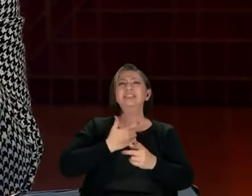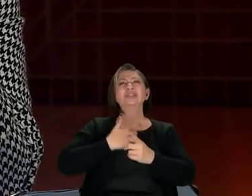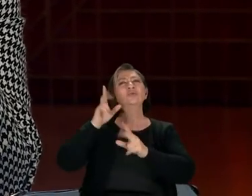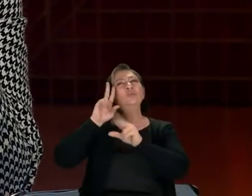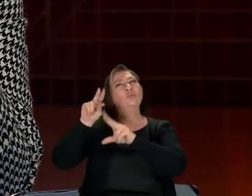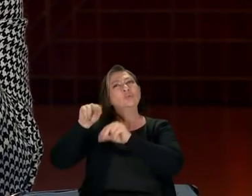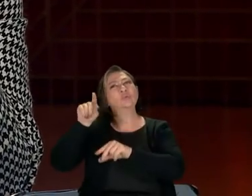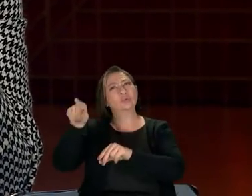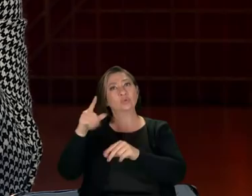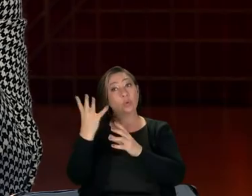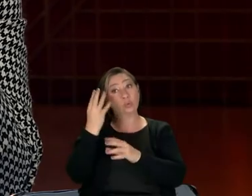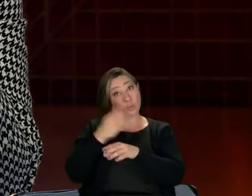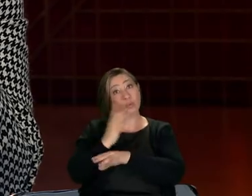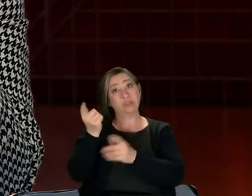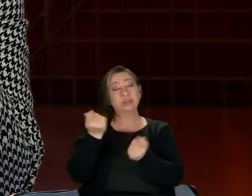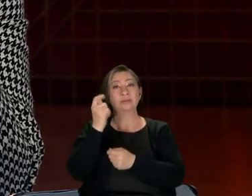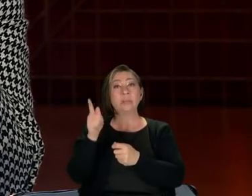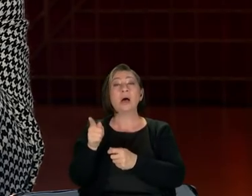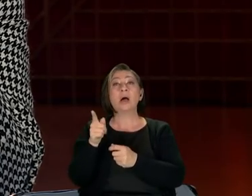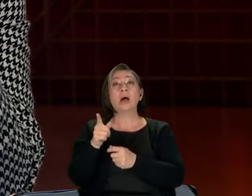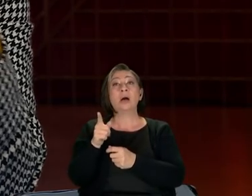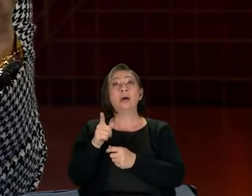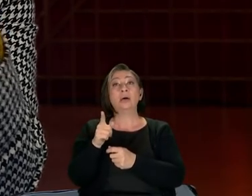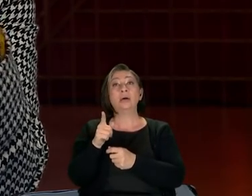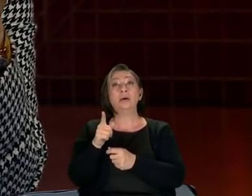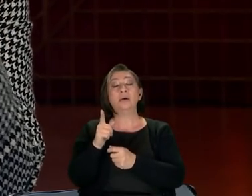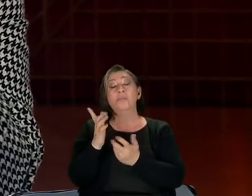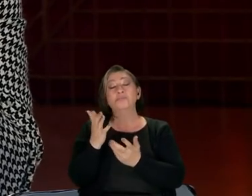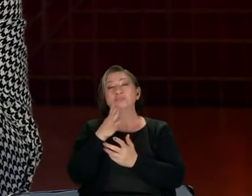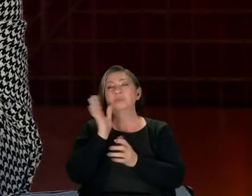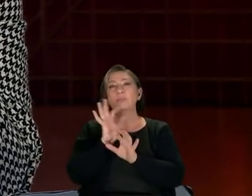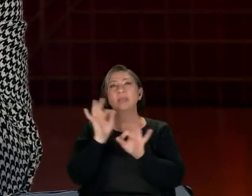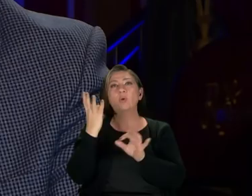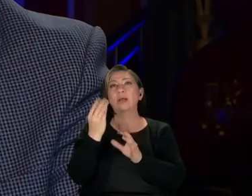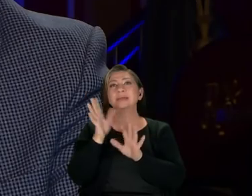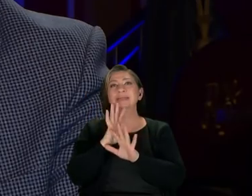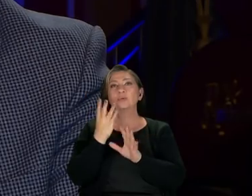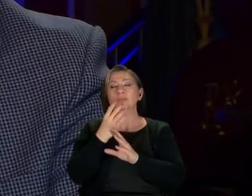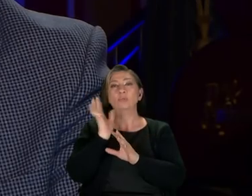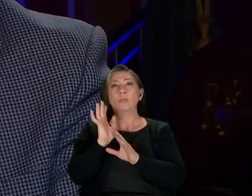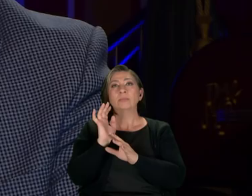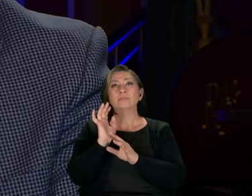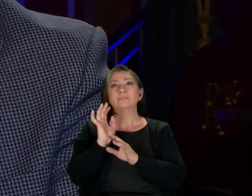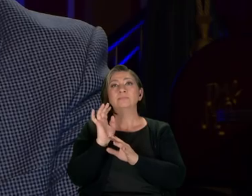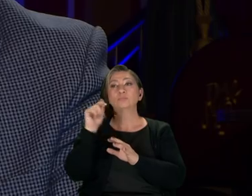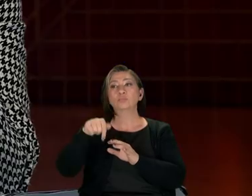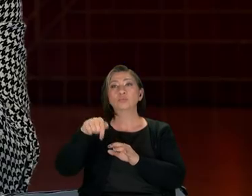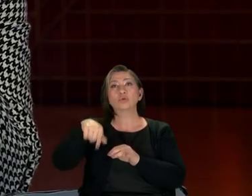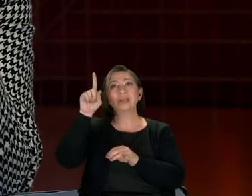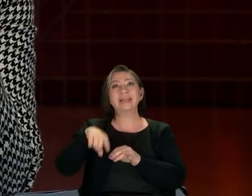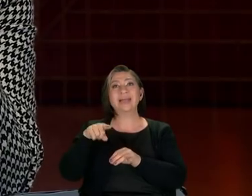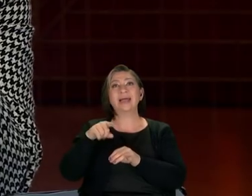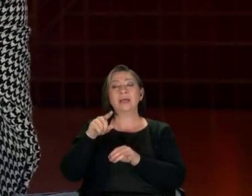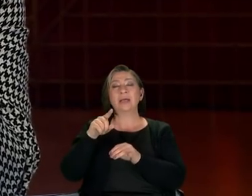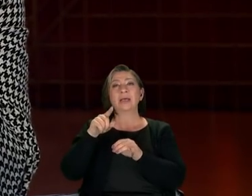anda, ki çok doğru bir çalışma bence, yani bilmiyorum tam olarak ne oluyor da bugünlerde sosyal medyada